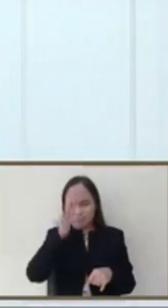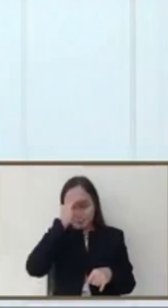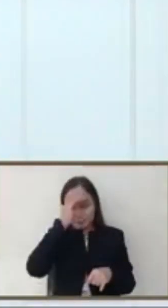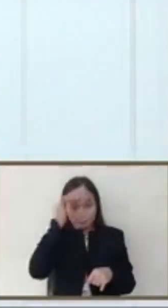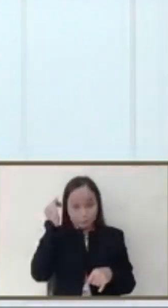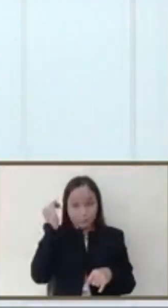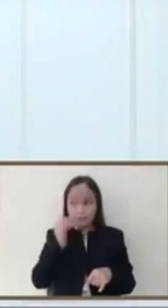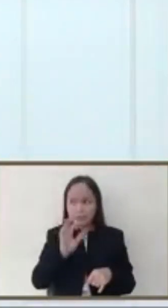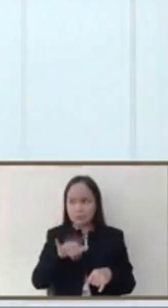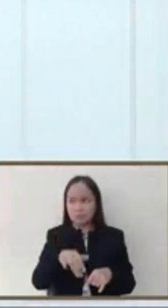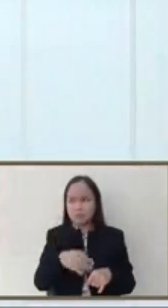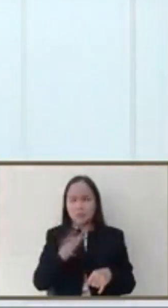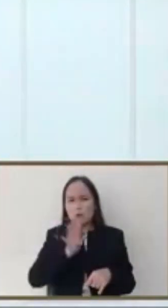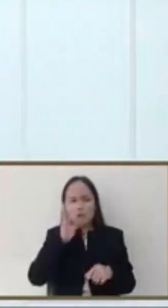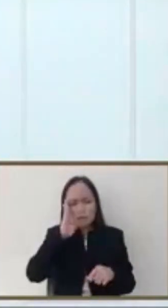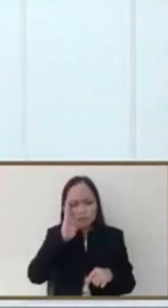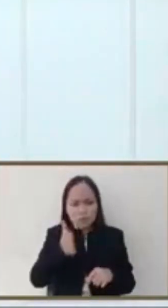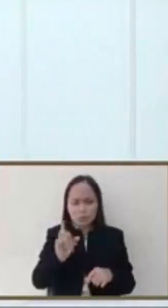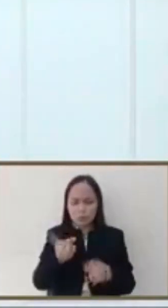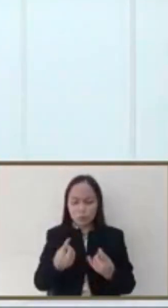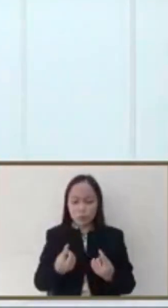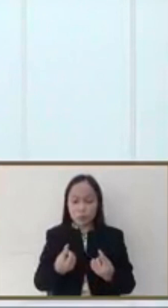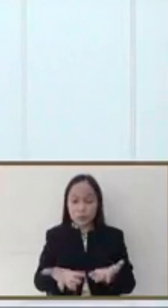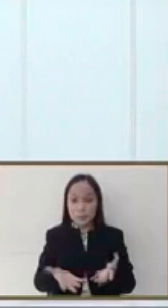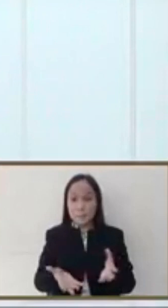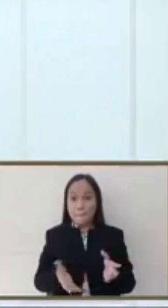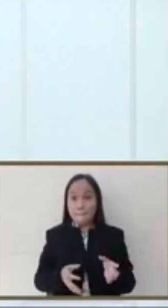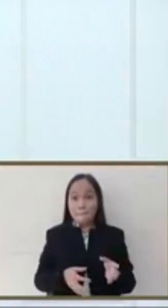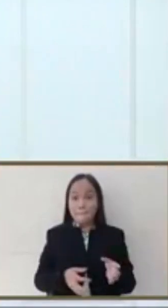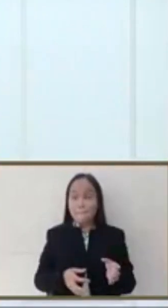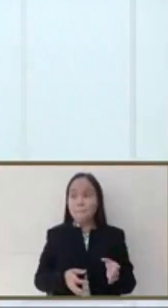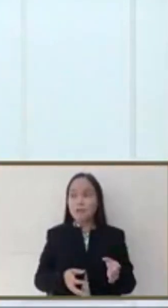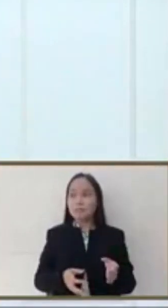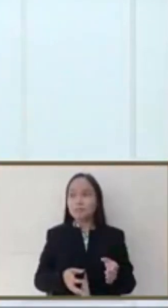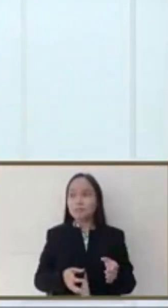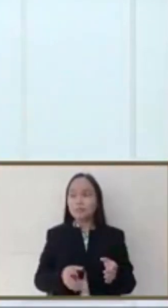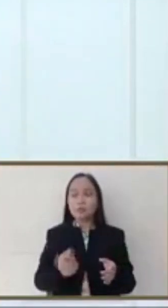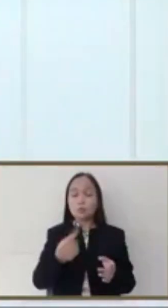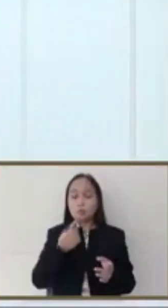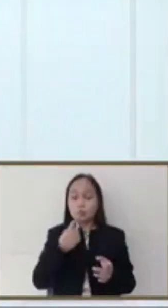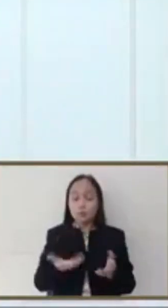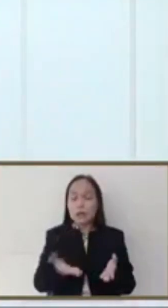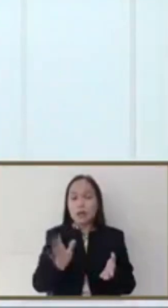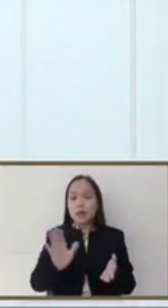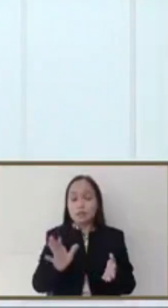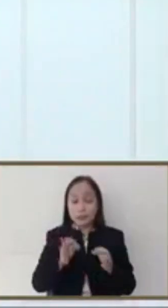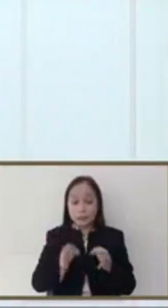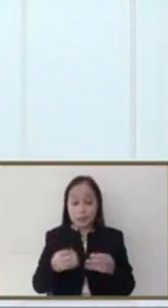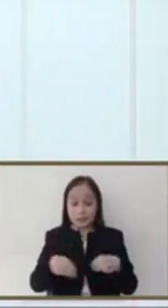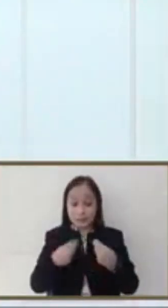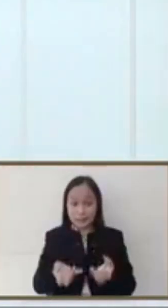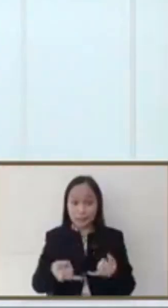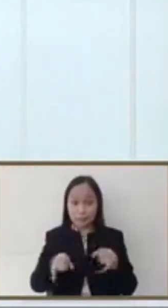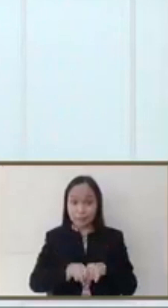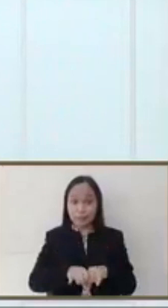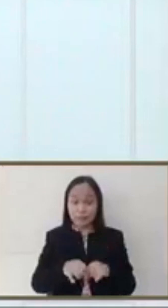nandito kapatid, wag tayong kung anumang ginagawa natin dito. Hindi ko sinasabing wag niyong papahalagan. Ang sinasabi ko sa inyo, kung papahalagan mo ito, siguraduhin